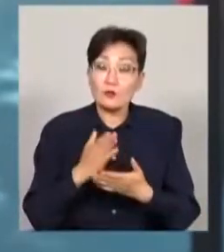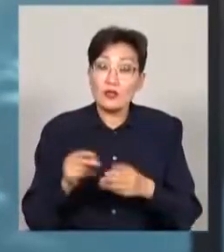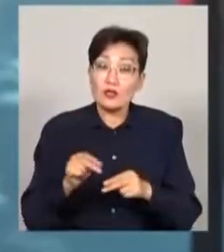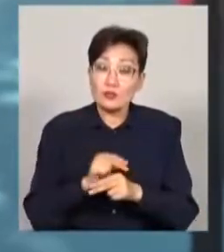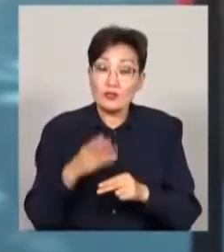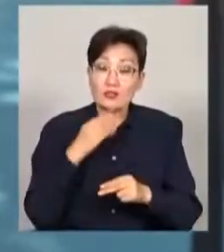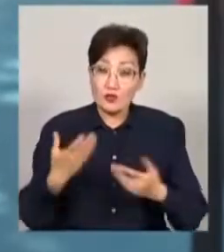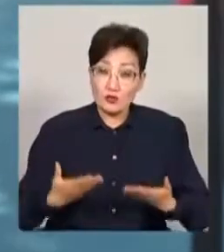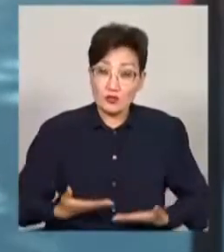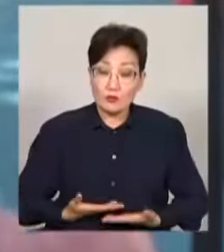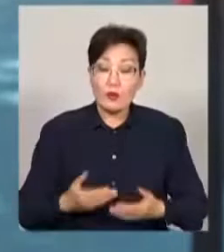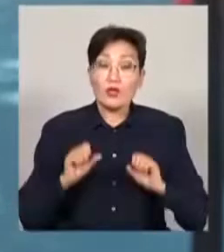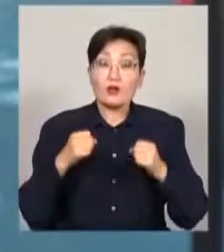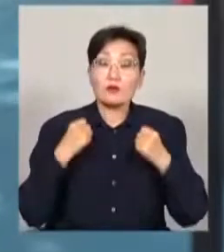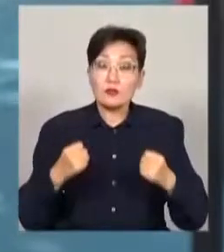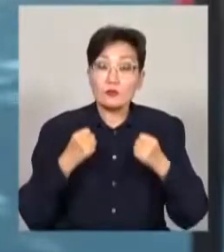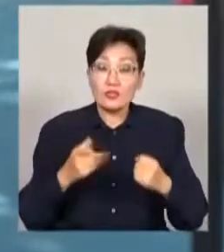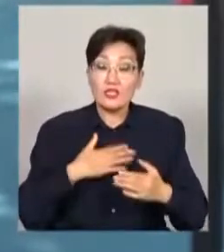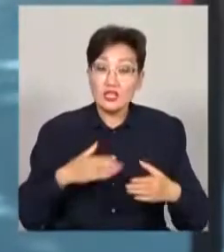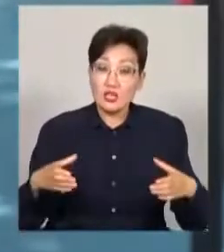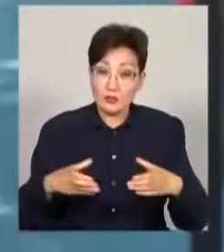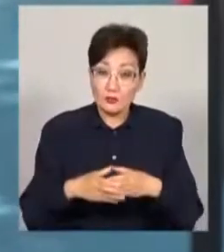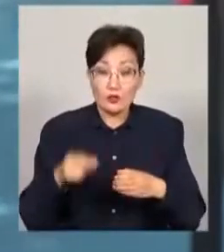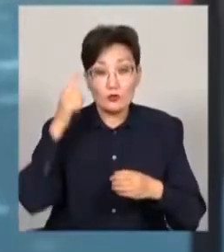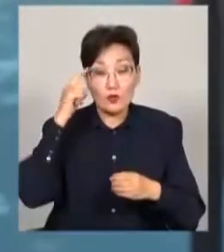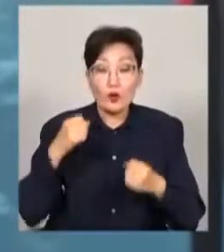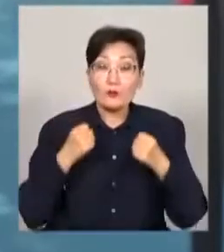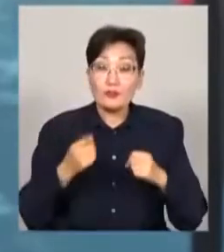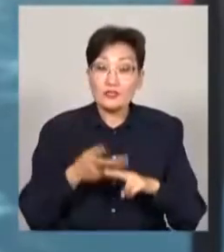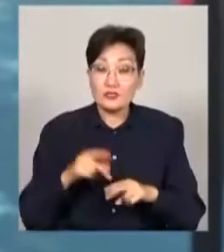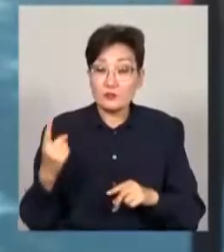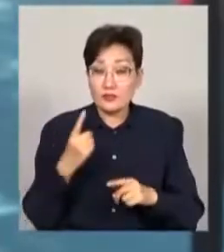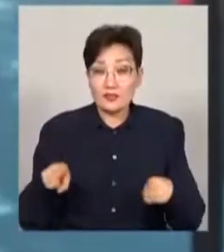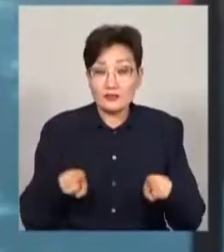жизнь. Я считаю, что спорт и «Алматы-марафон», наша команда, считает, что спорт – это один из таких инструментов.